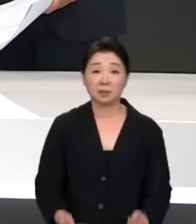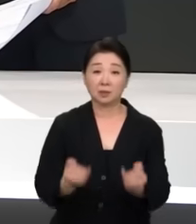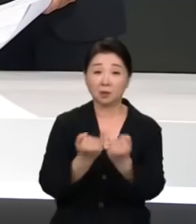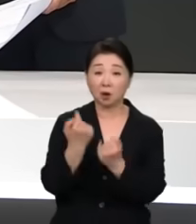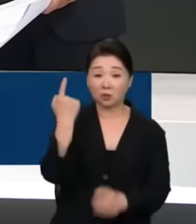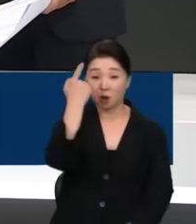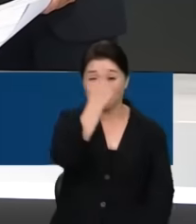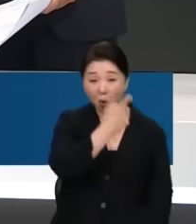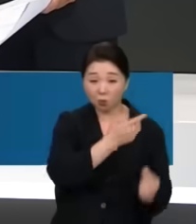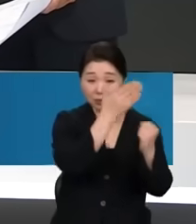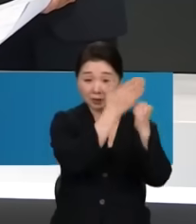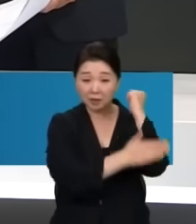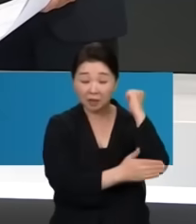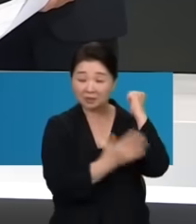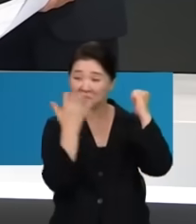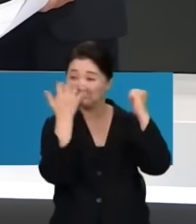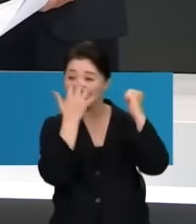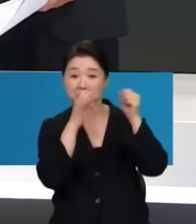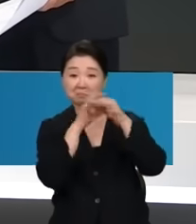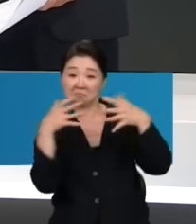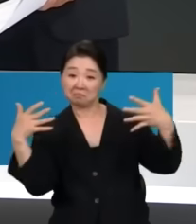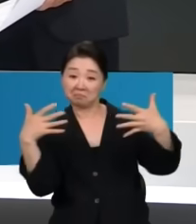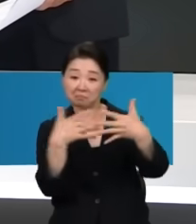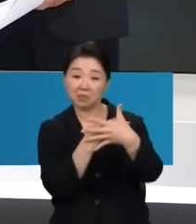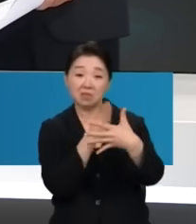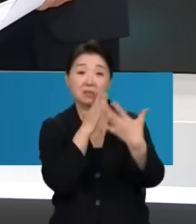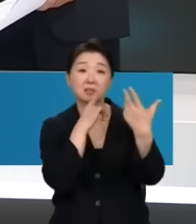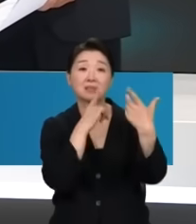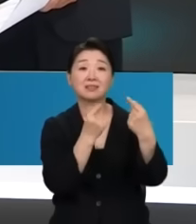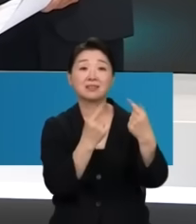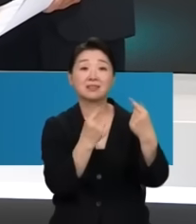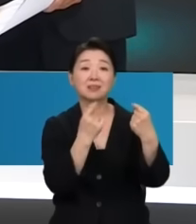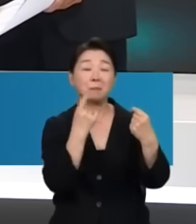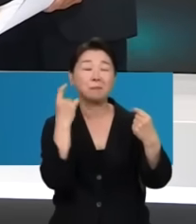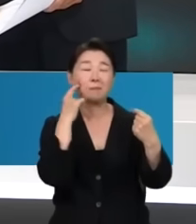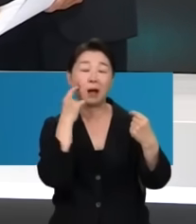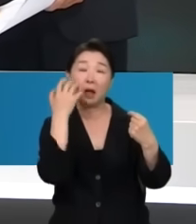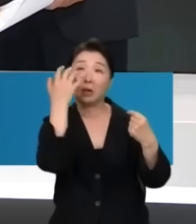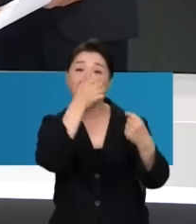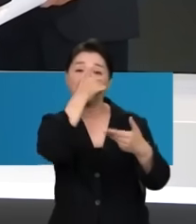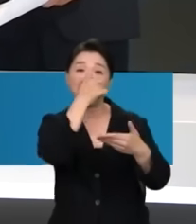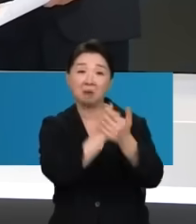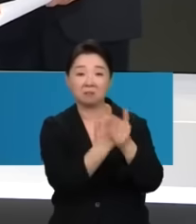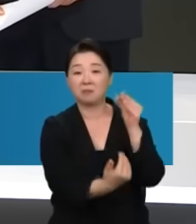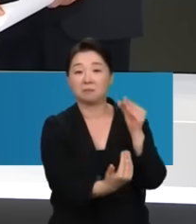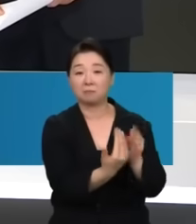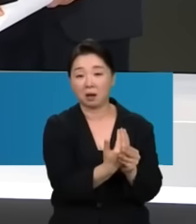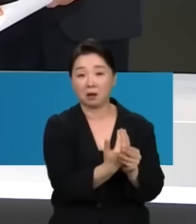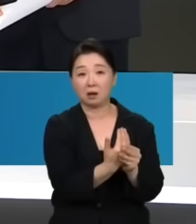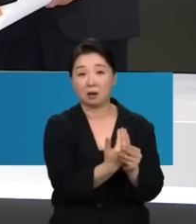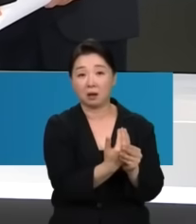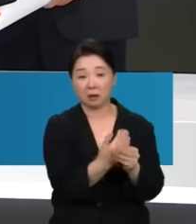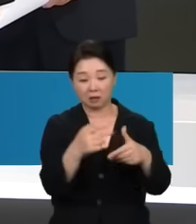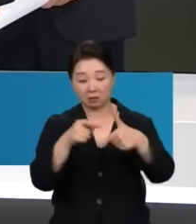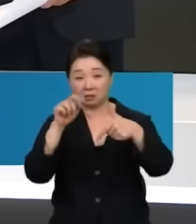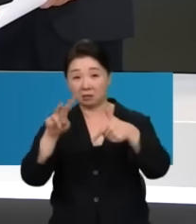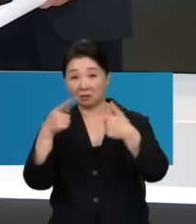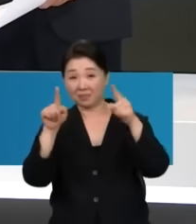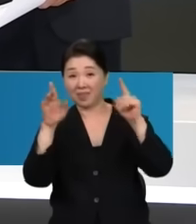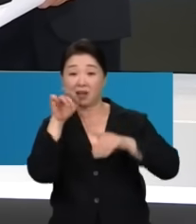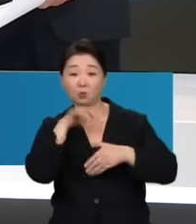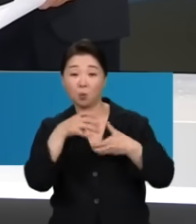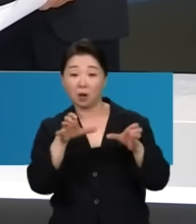여성의 얼굴 사진에 음란물을 합성해 진짜처럼 보이게 하는 딥페이크 성범죄가 또 발생했습니다. 인천의 한 대학